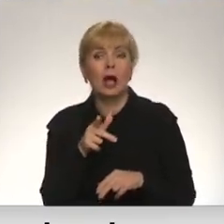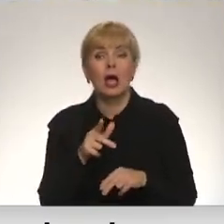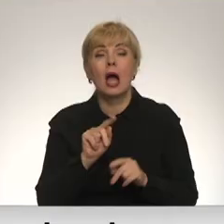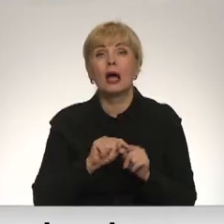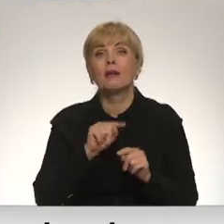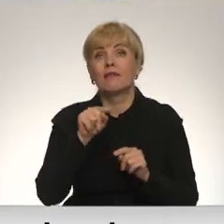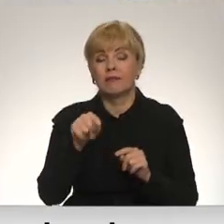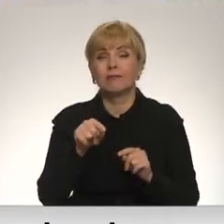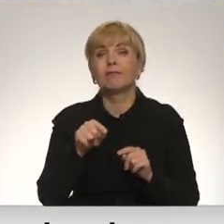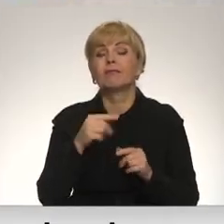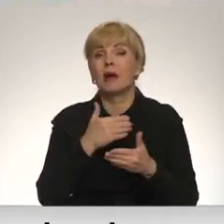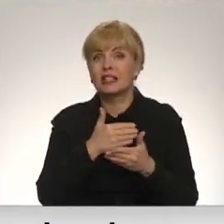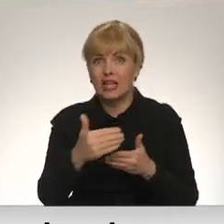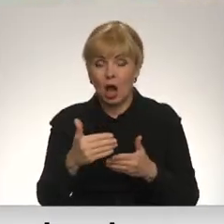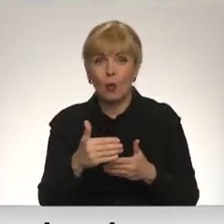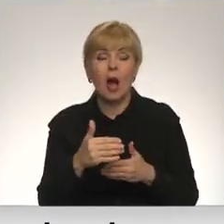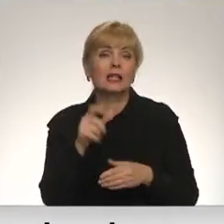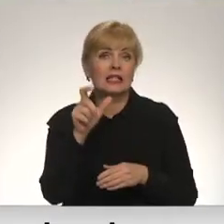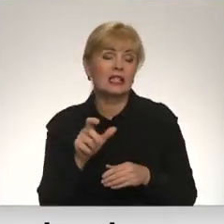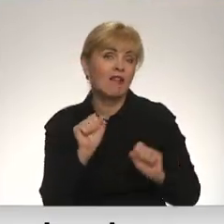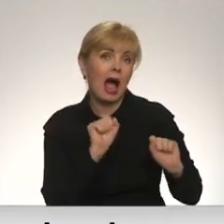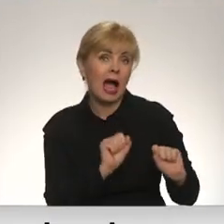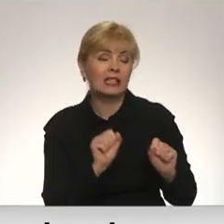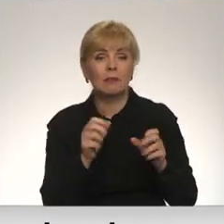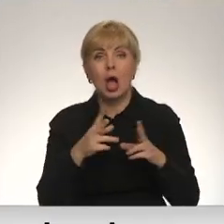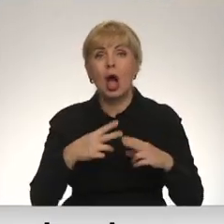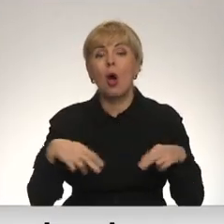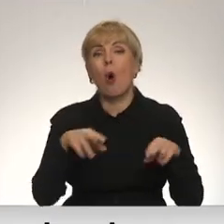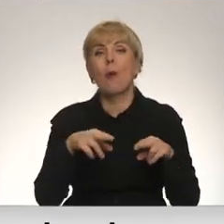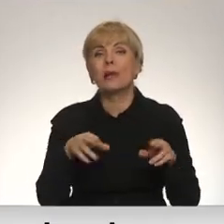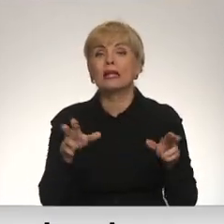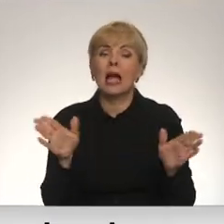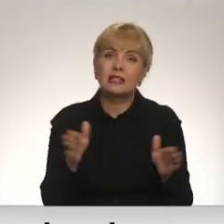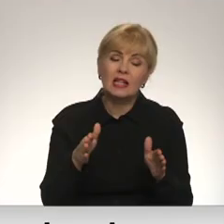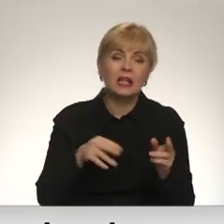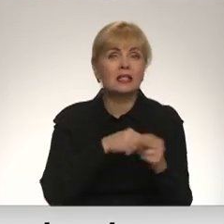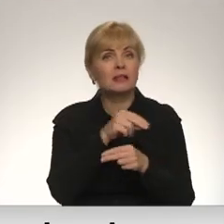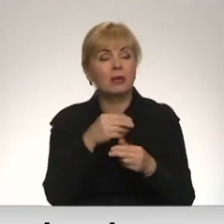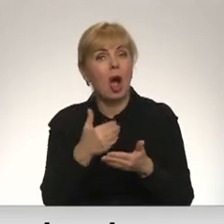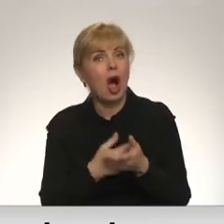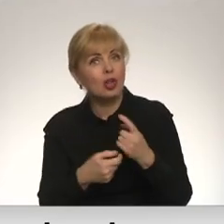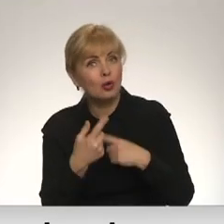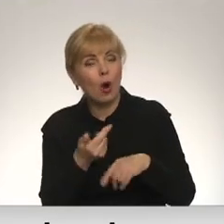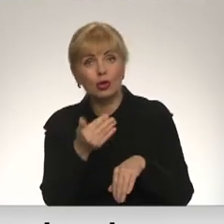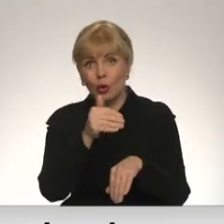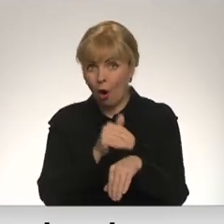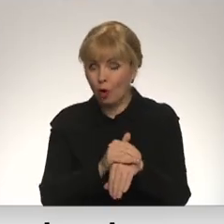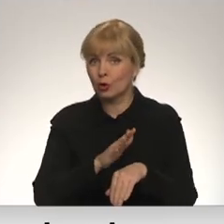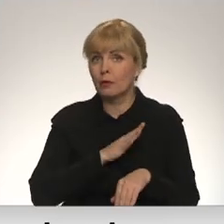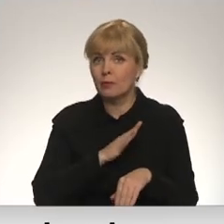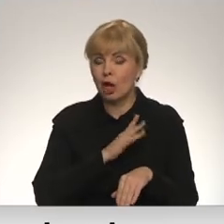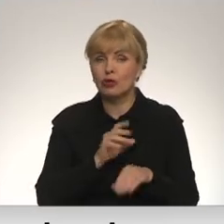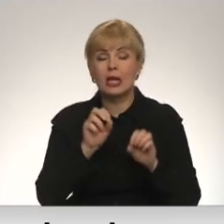tālāk. Nākamajā civilās aizsardzības komitejas sēdē plānot spriest, vai un kā atjaunot konkrētu bijušo